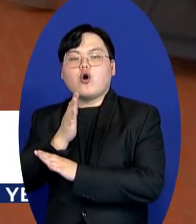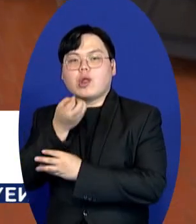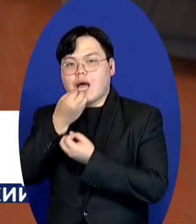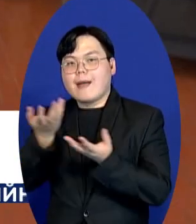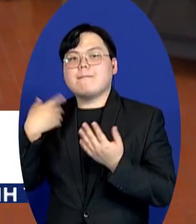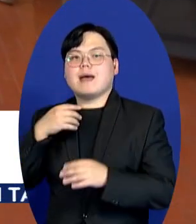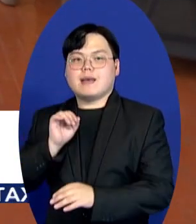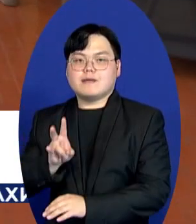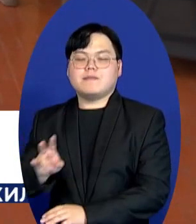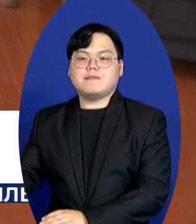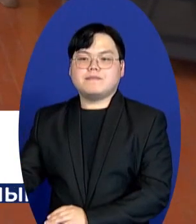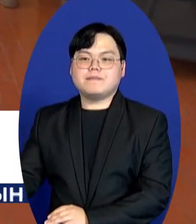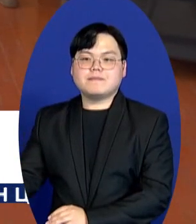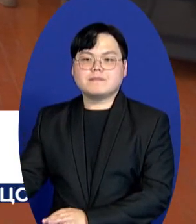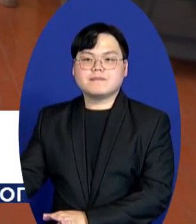байлаа.